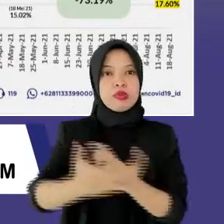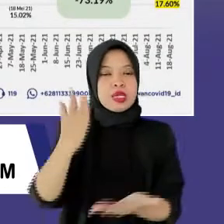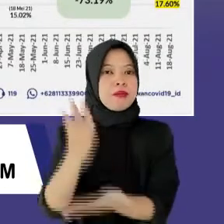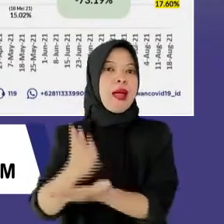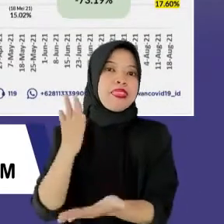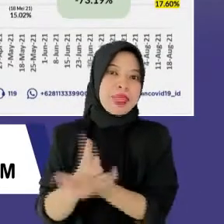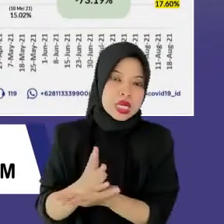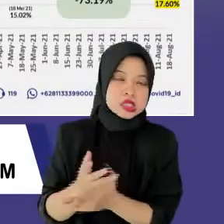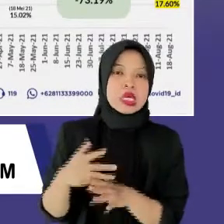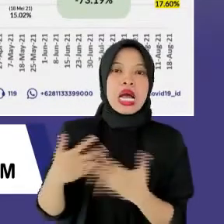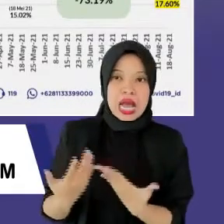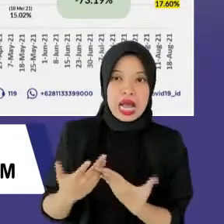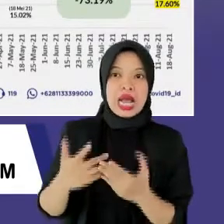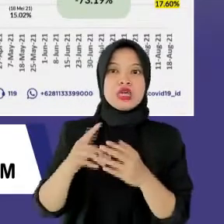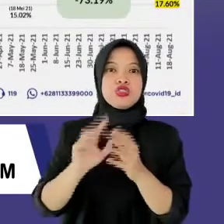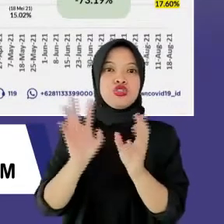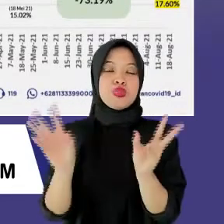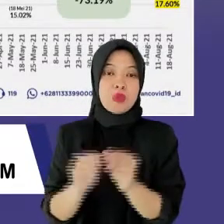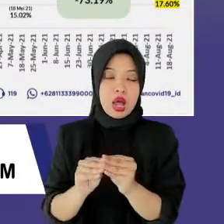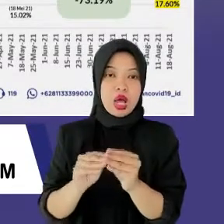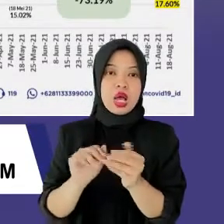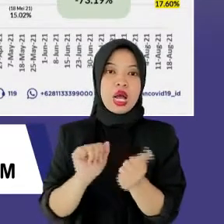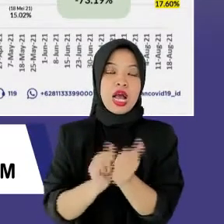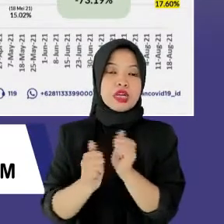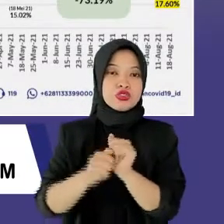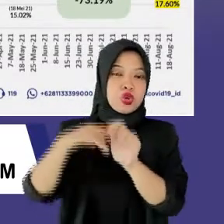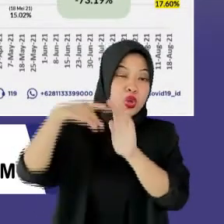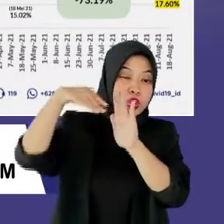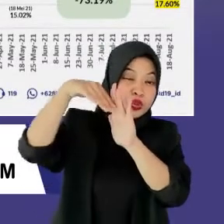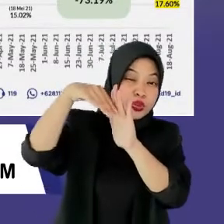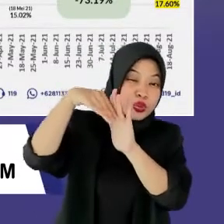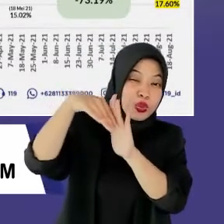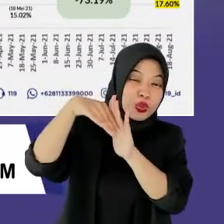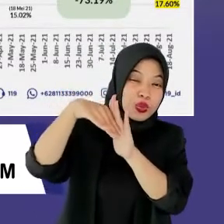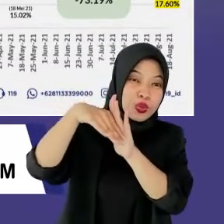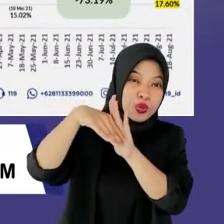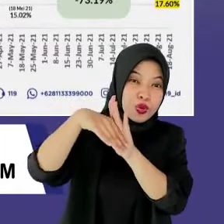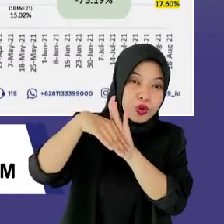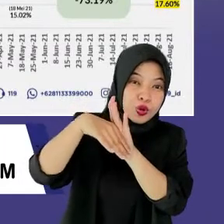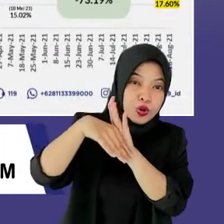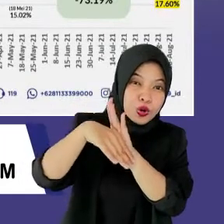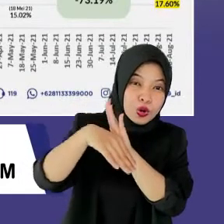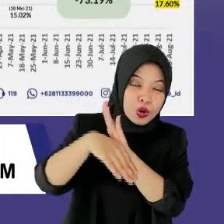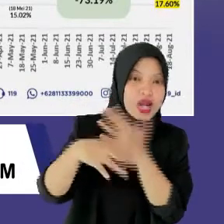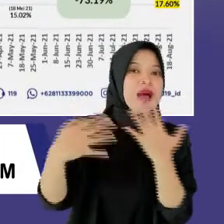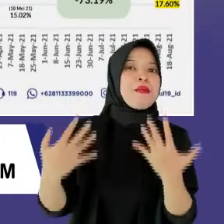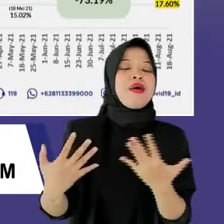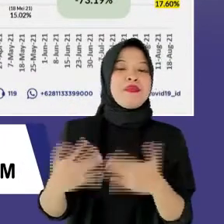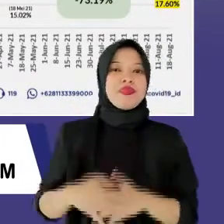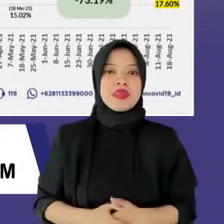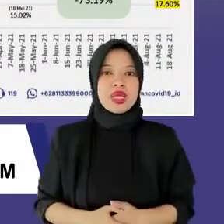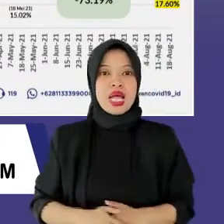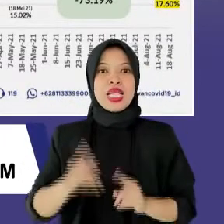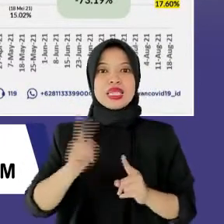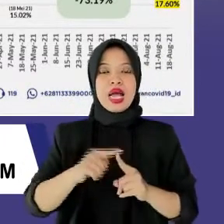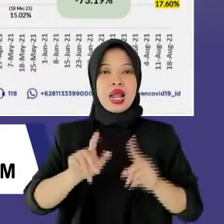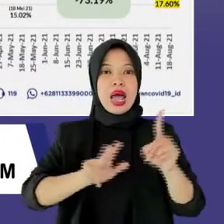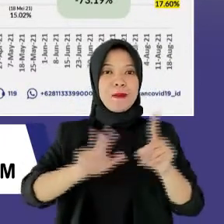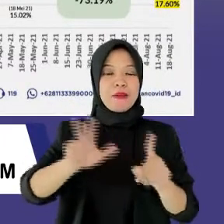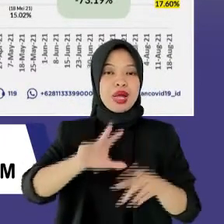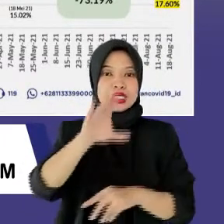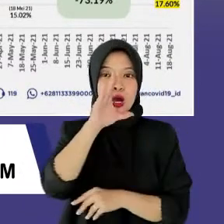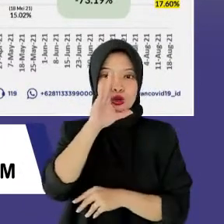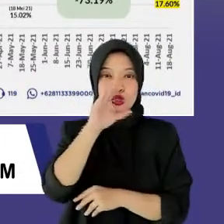mulai ditekan, akhirnya angkanya bisa terkendali dan terus turun ke bawah Dan yang ini hebatnya Dokter Lola, per tanggal